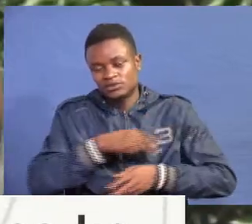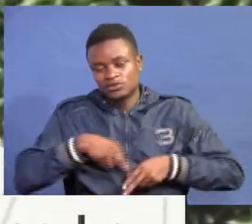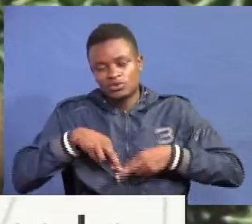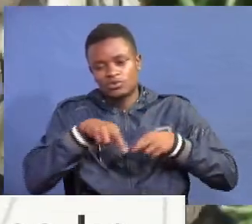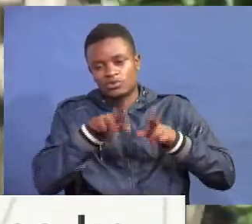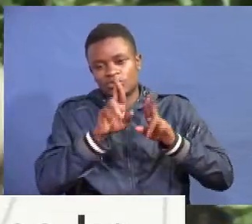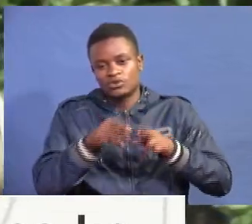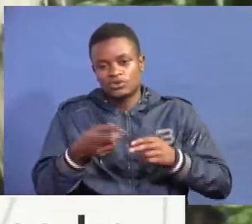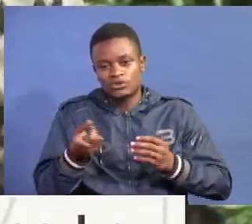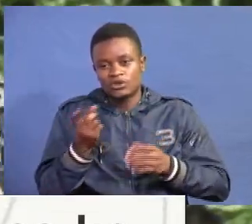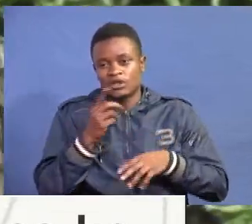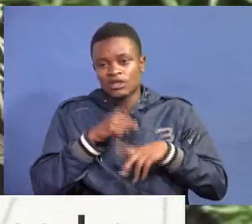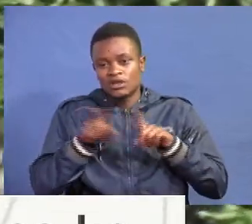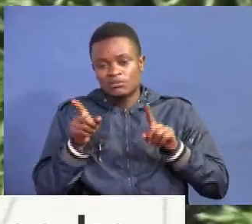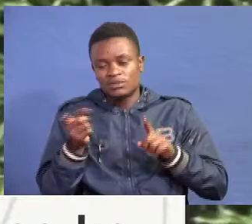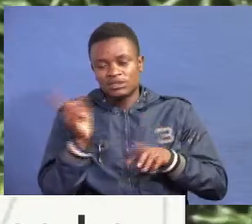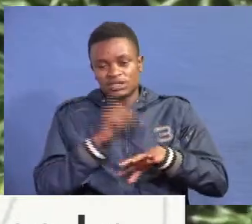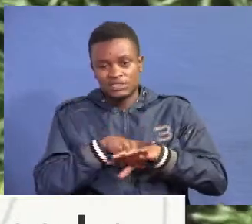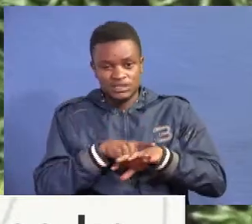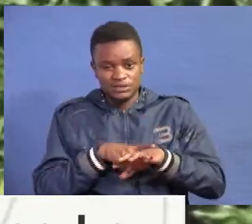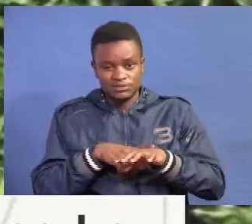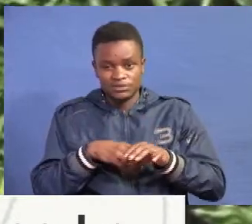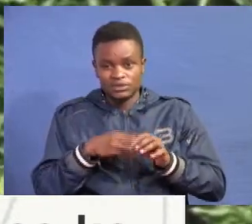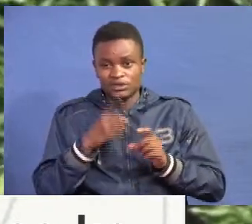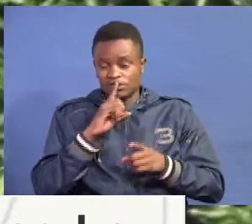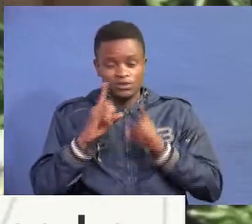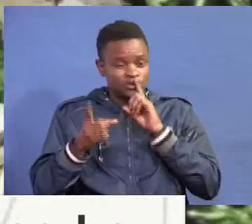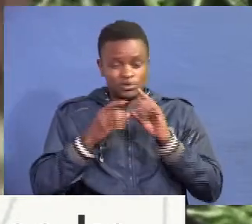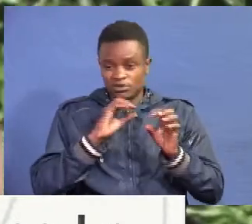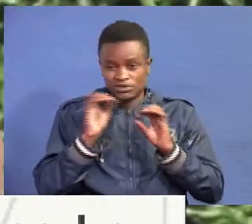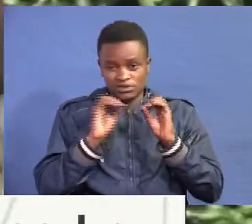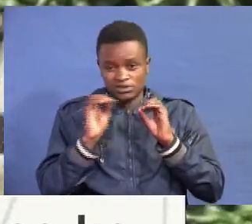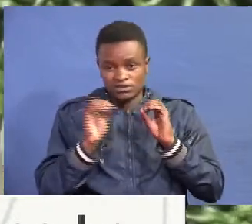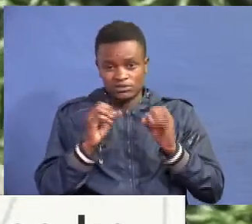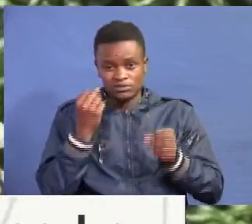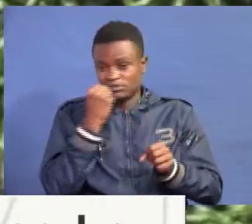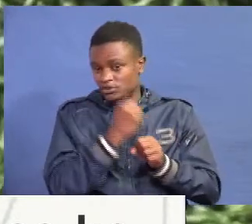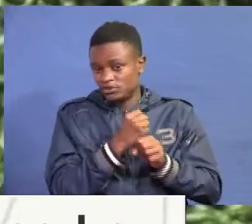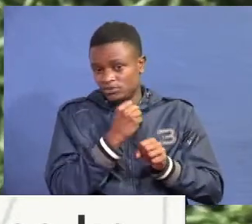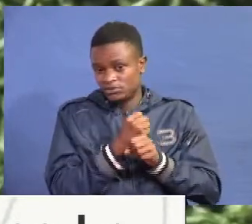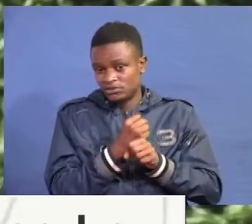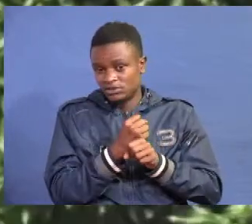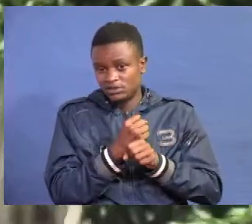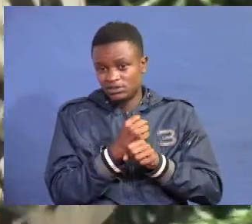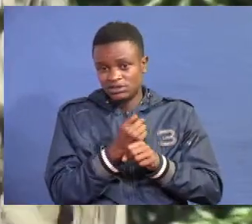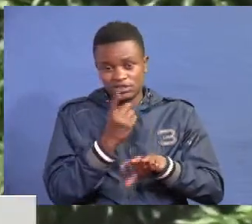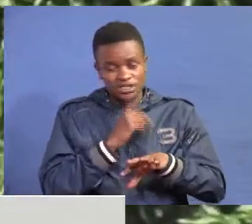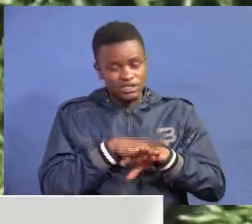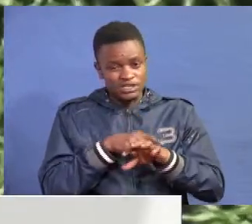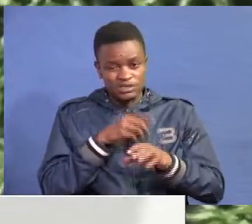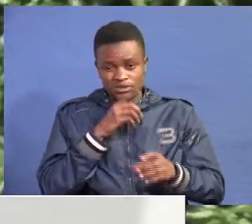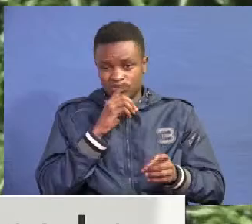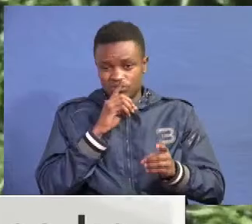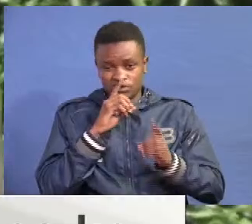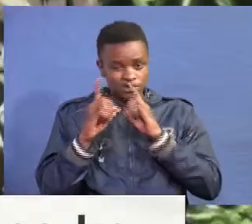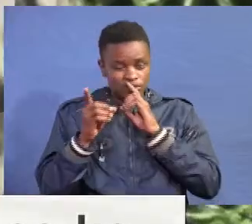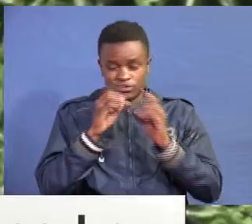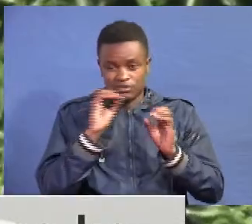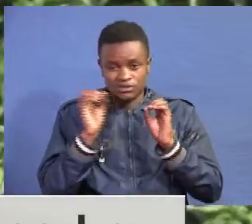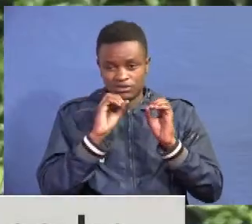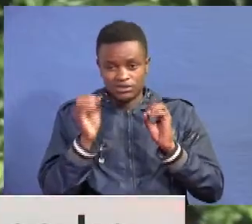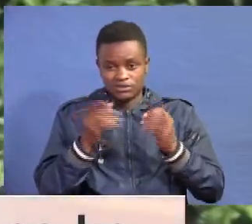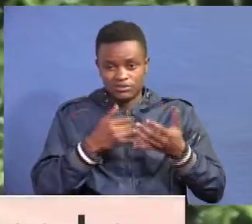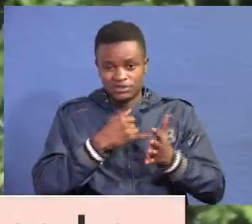hatuwezi ongelea mambo ya job creation katika nchi yetu ya Kenya, mambo ya production in this country, mambo ya industrialization, mambo